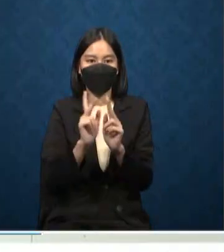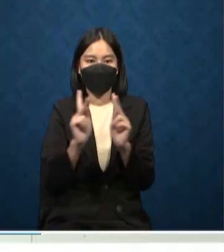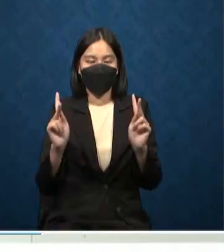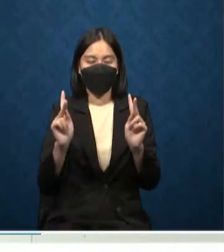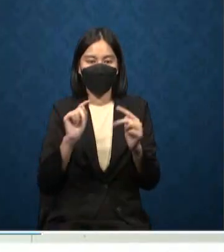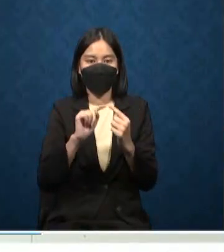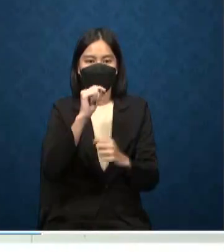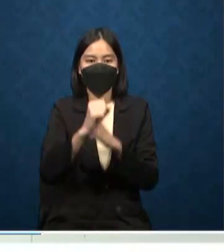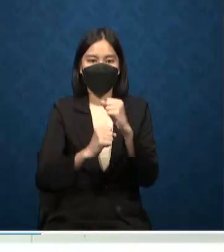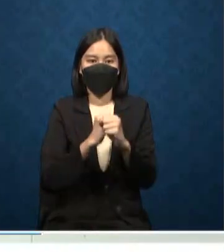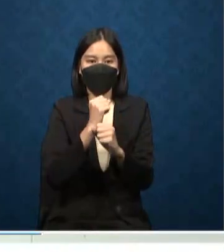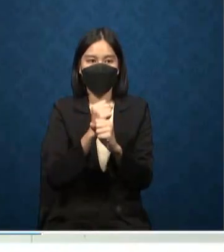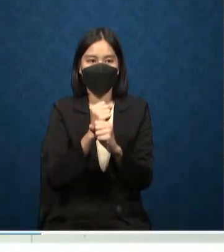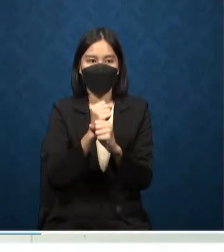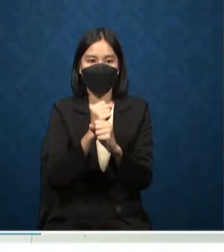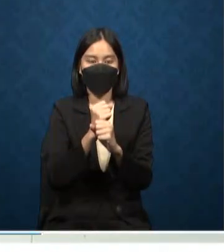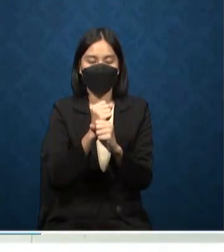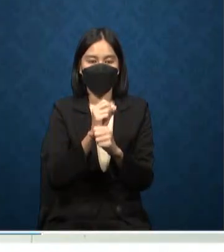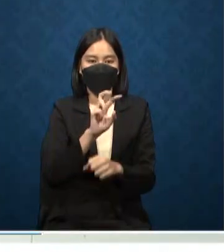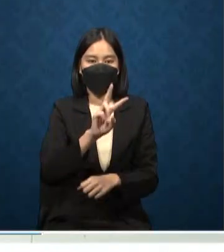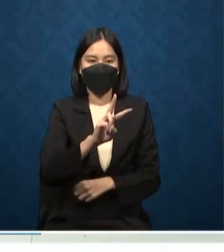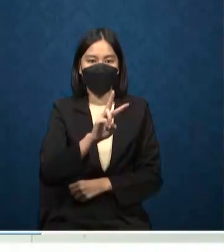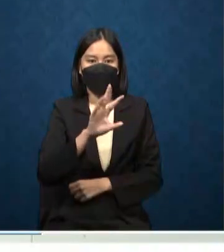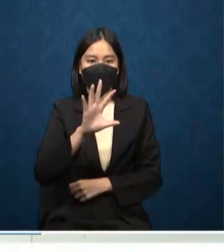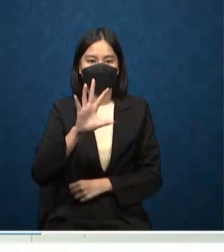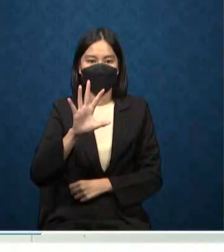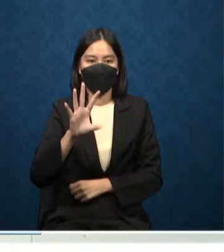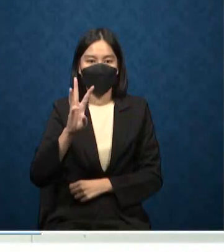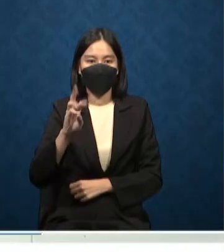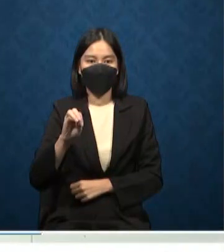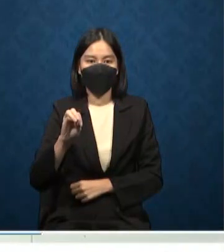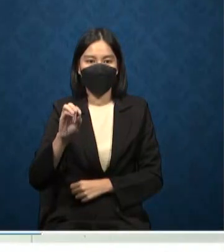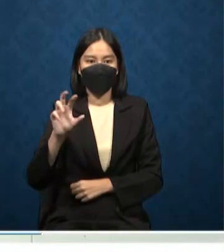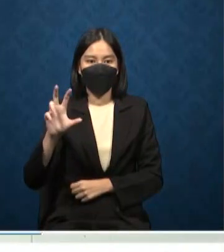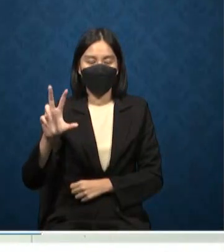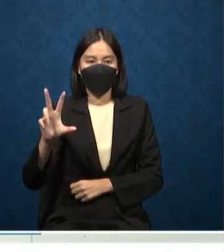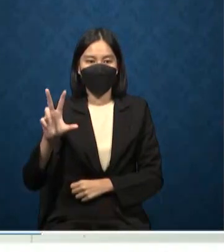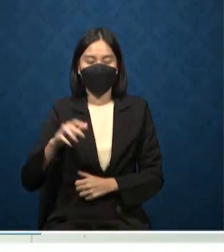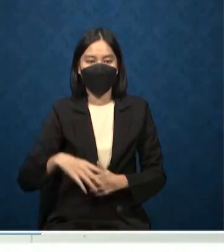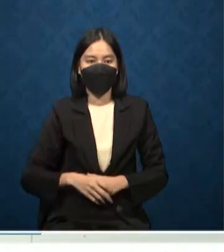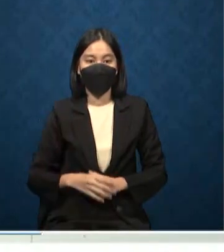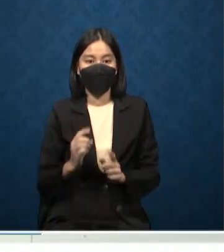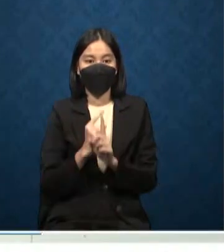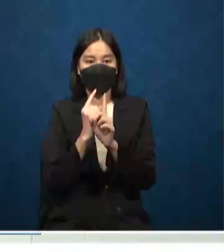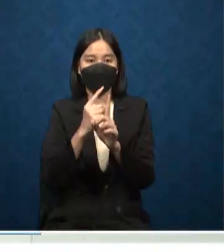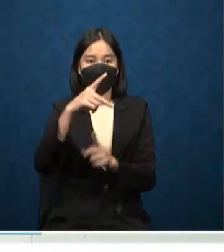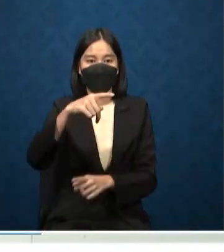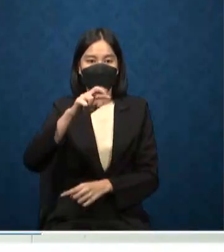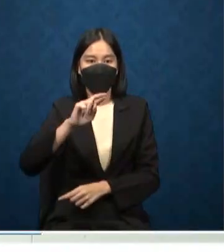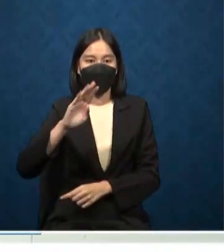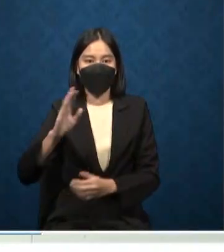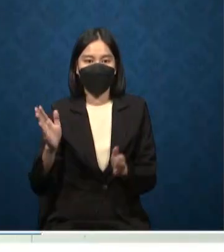ปีงบประมาณพ.ศ 2563ซึ่งเป็นซึ่งเป็นไปตามพระราชบัญญัติประกอบ